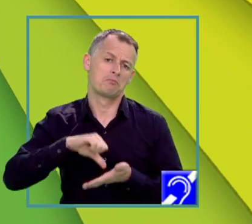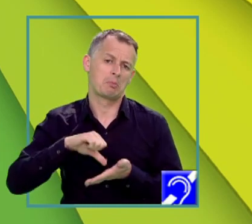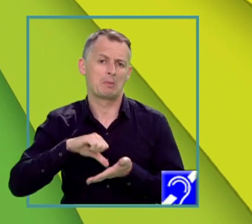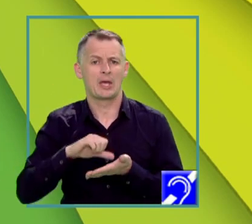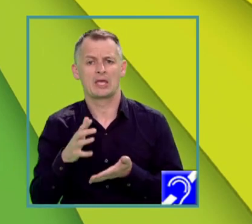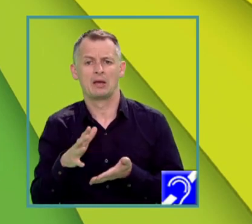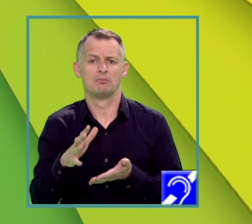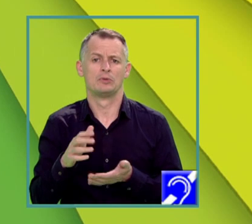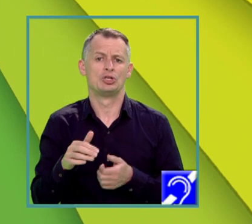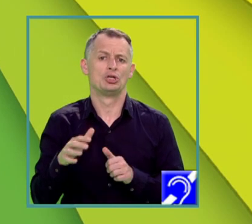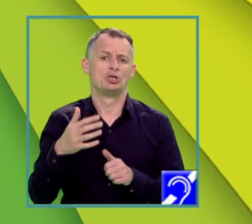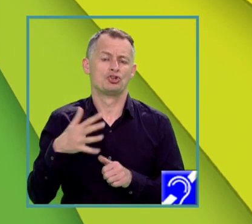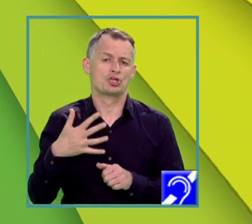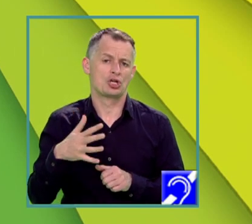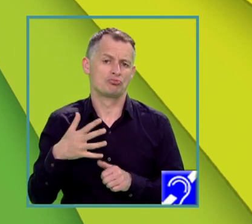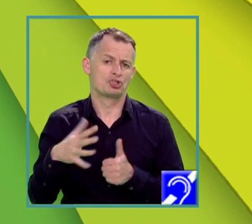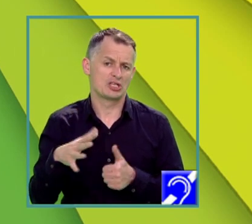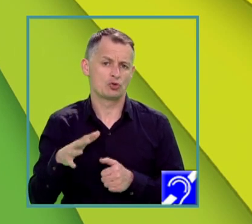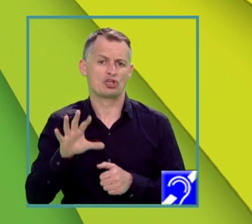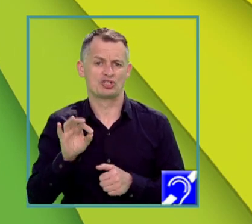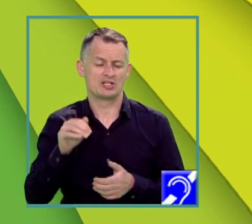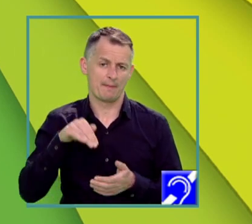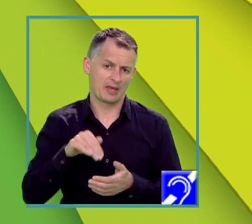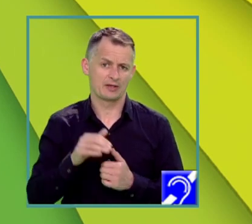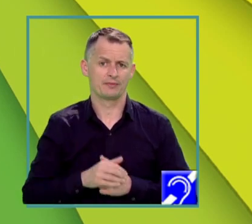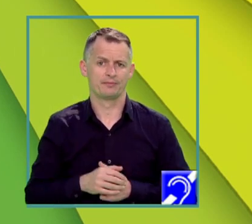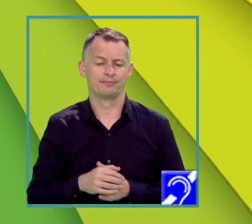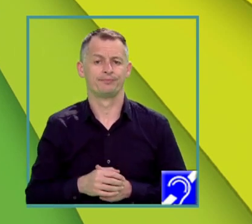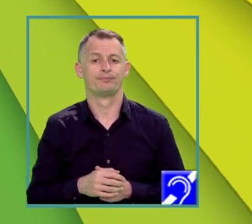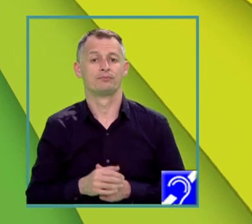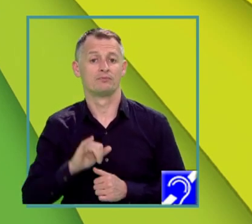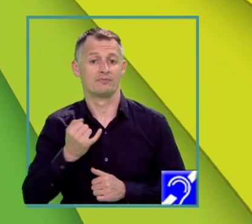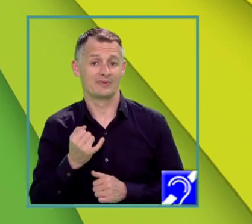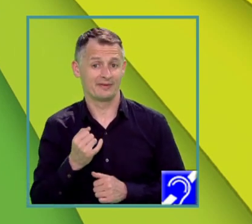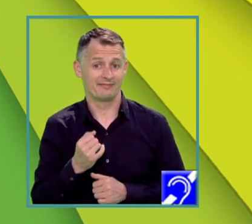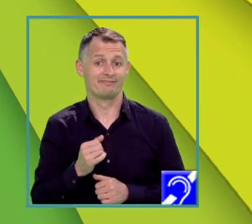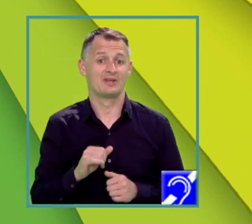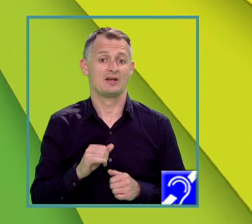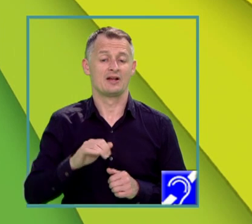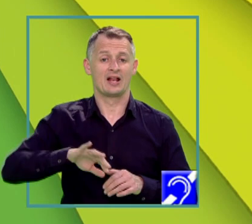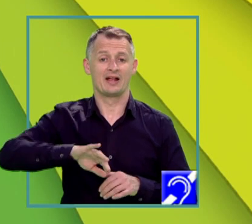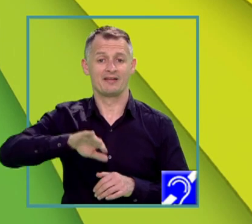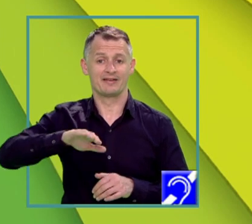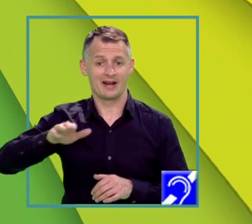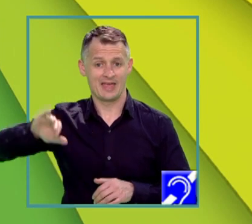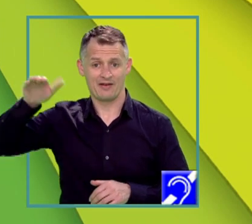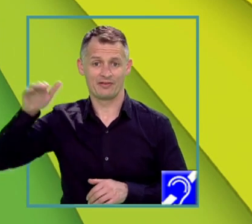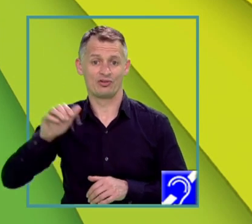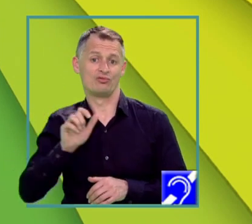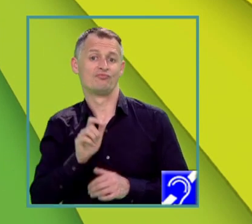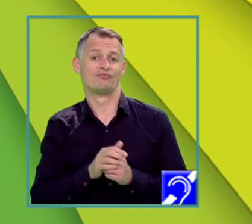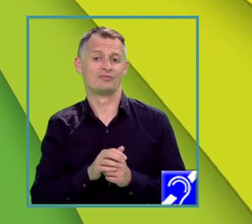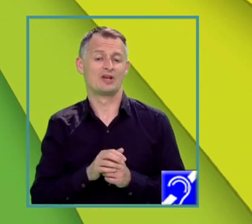de m iar în nu depășește 650m timpul de vedere al reliefului genetic pe fondul acela al